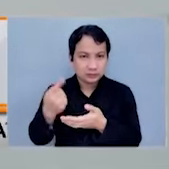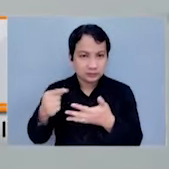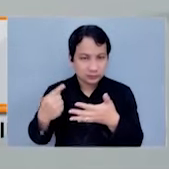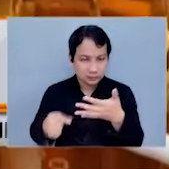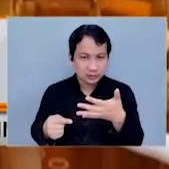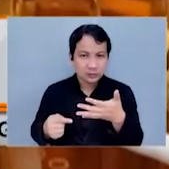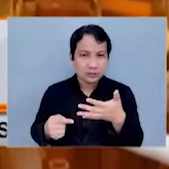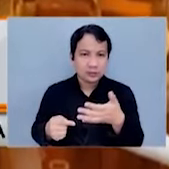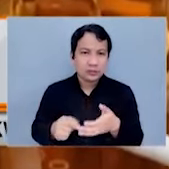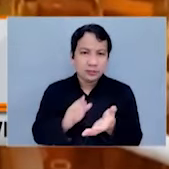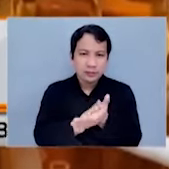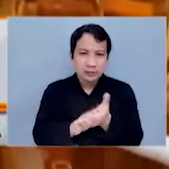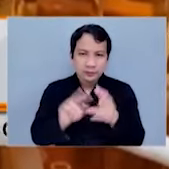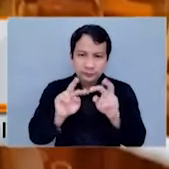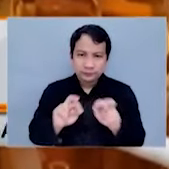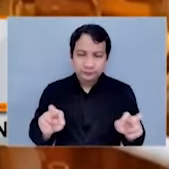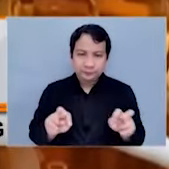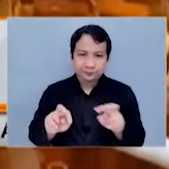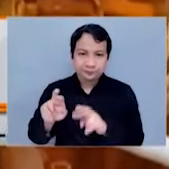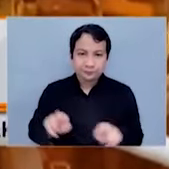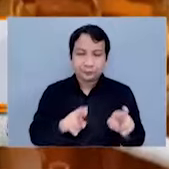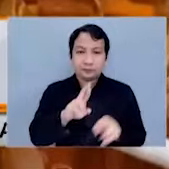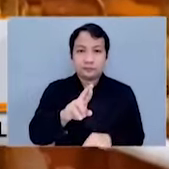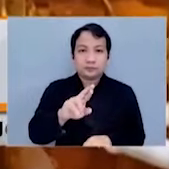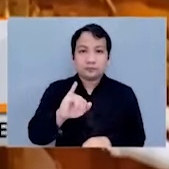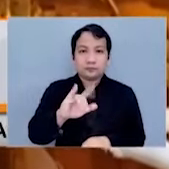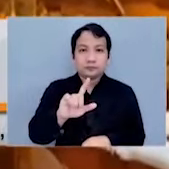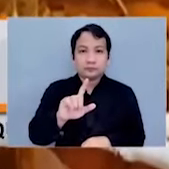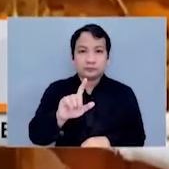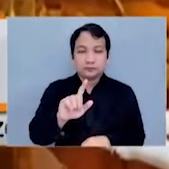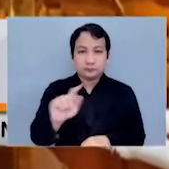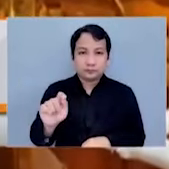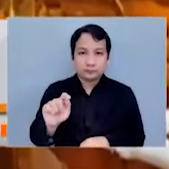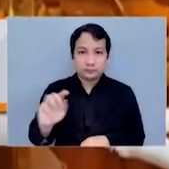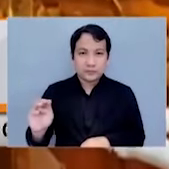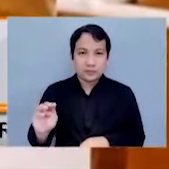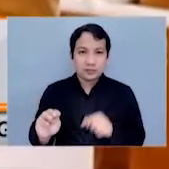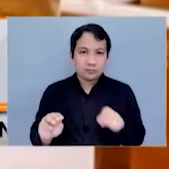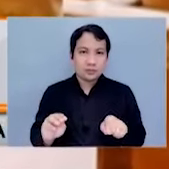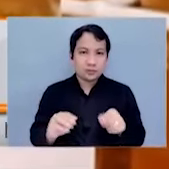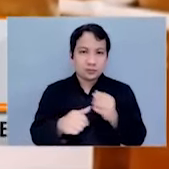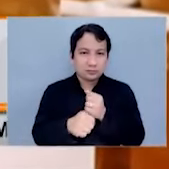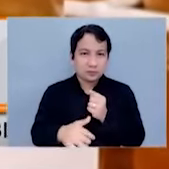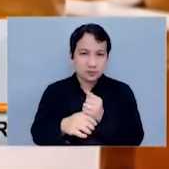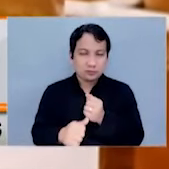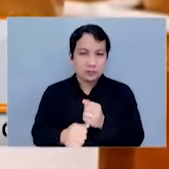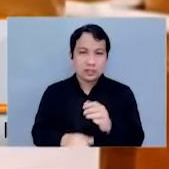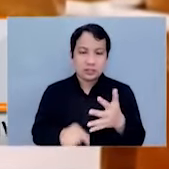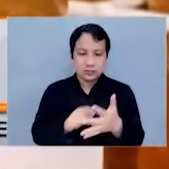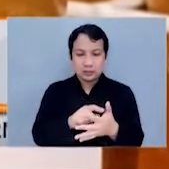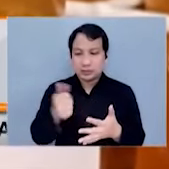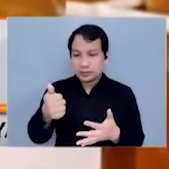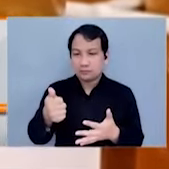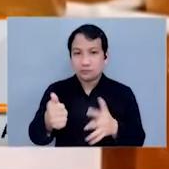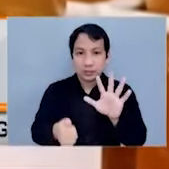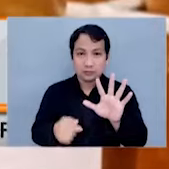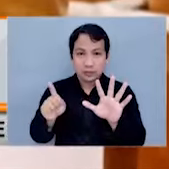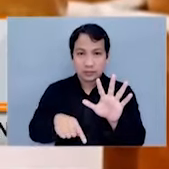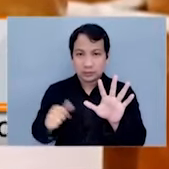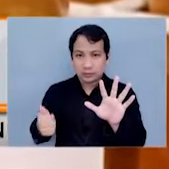analysis ng Research Institute ng Tropical Medicine sa mga nagka diara lima sa 10 samples ang positibo sa